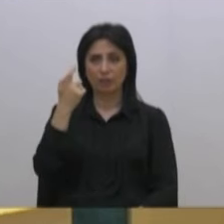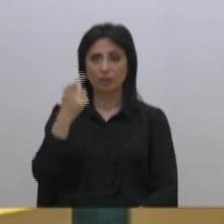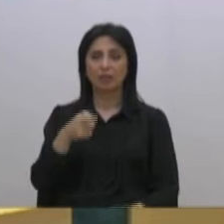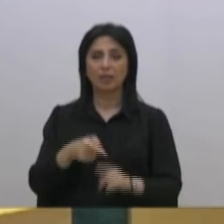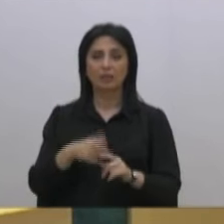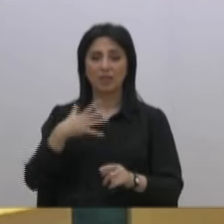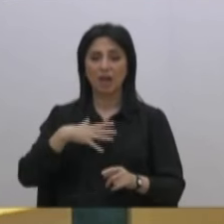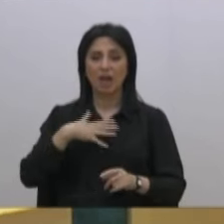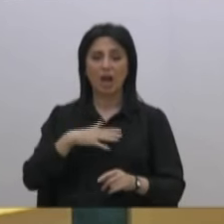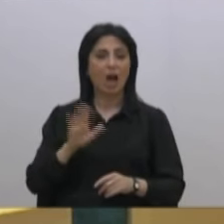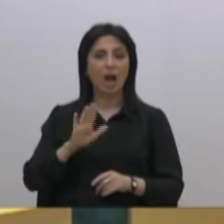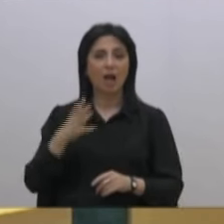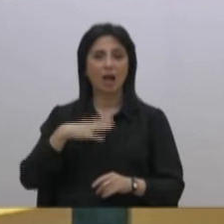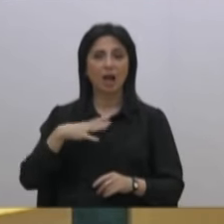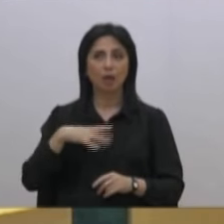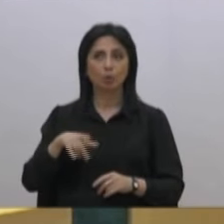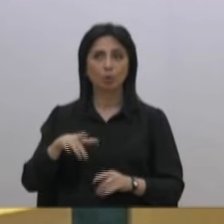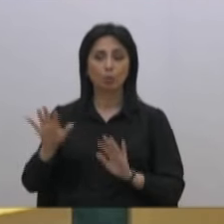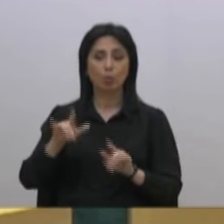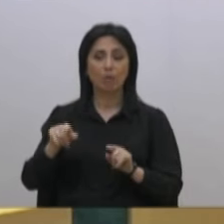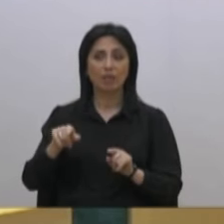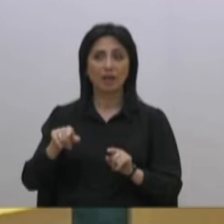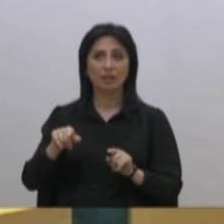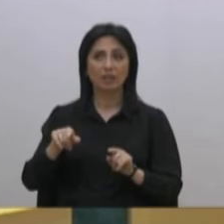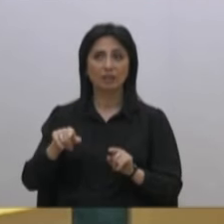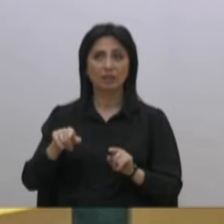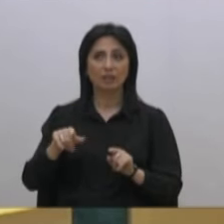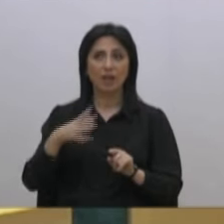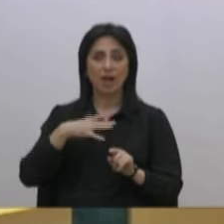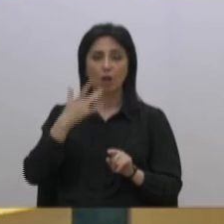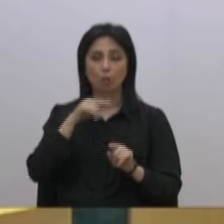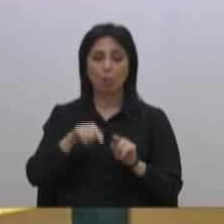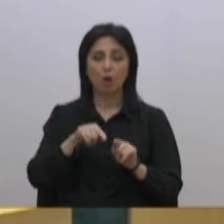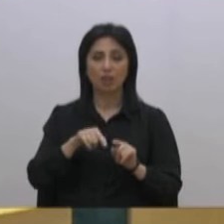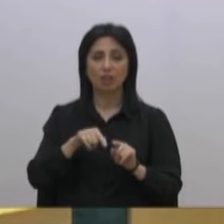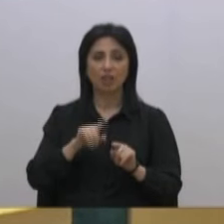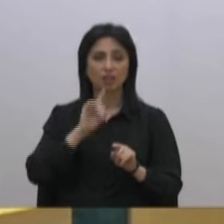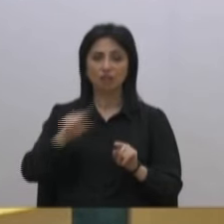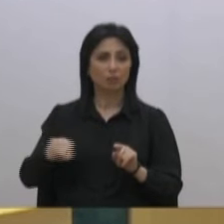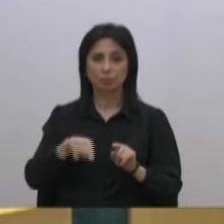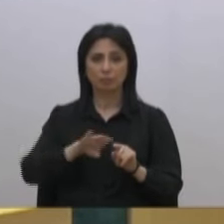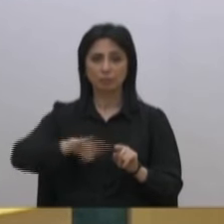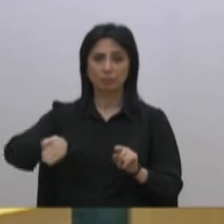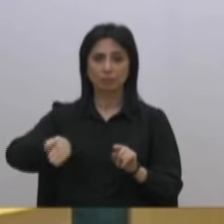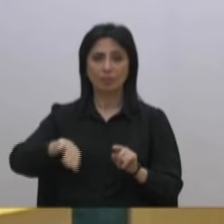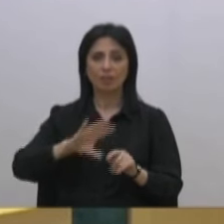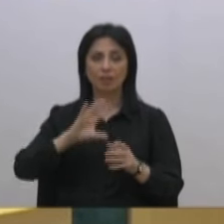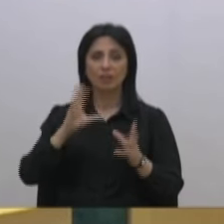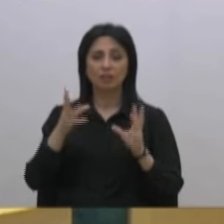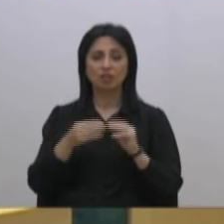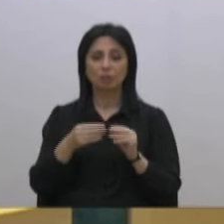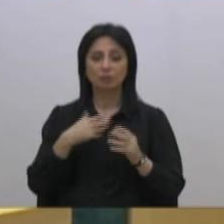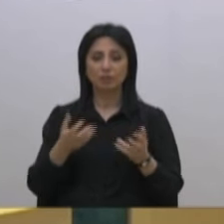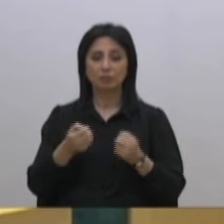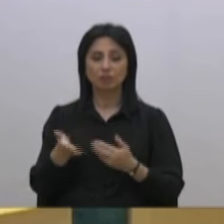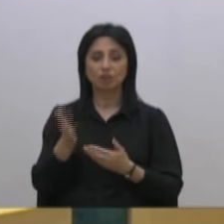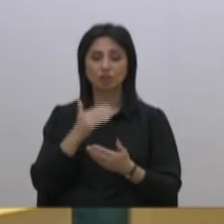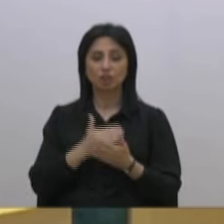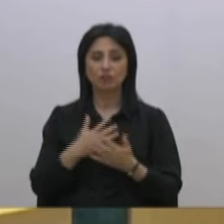ეს ქართული, არაქართული მოვლენა ქართულ პოლიტიკაში აღარ დარჩება. დასაბოლოო ჯამში ჩვენ მივიღებთ